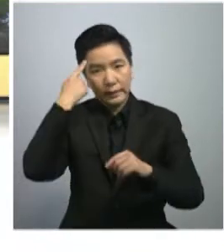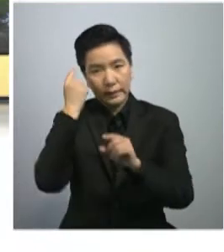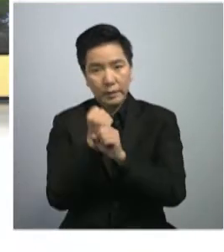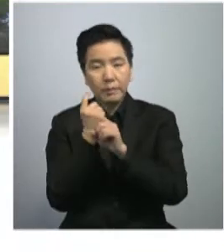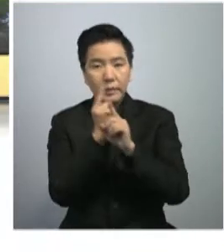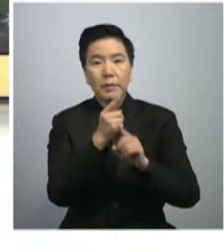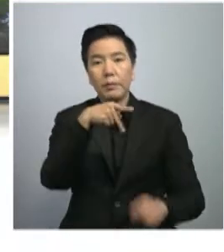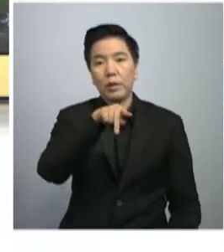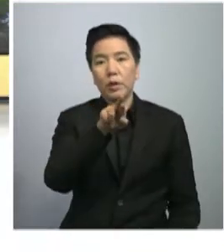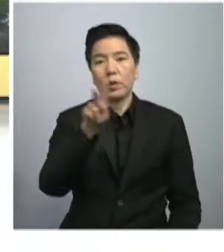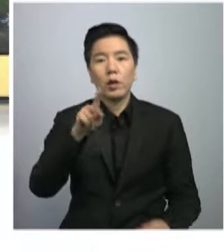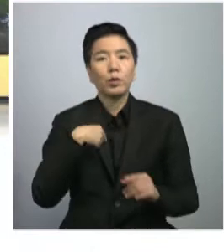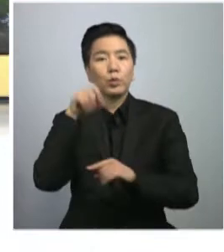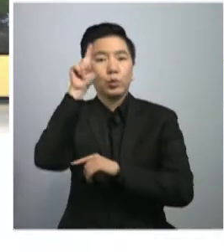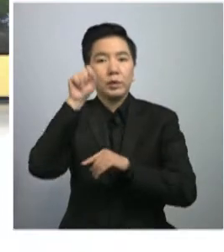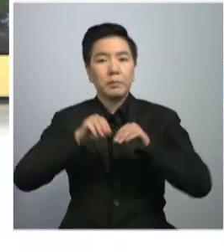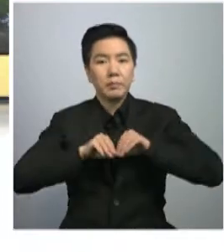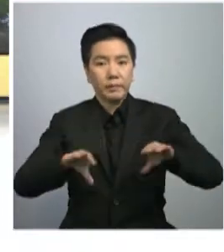ฉุกเฉินที่ประกาศใช้ในขณะนี้ครับและนอนครับคุณครับที่เยี่ยมชมของคณะกรรมการบุกศูนย์บริหารสั่งและการการพัฒนาบาทของโคลด์ทีนก็ขอความร่วมมือกับประชาชนให้ปฏิบัติตามพ.ร.ก.ฉุกเฉินที่ประกาศใช้ในขณะนี้ครับ